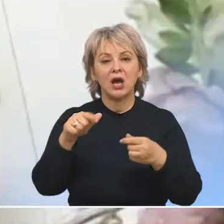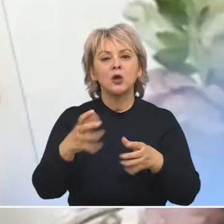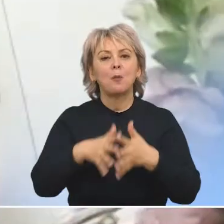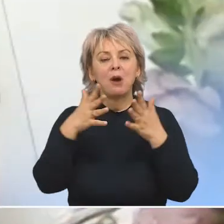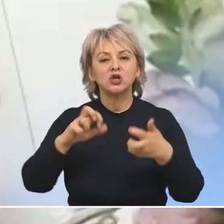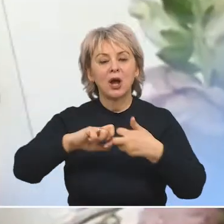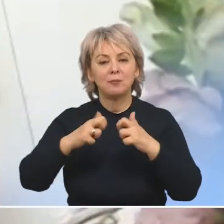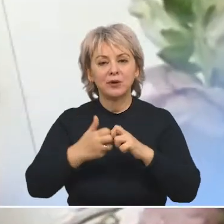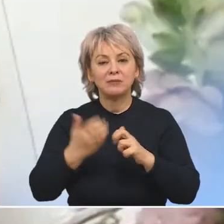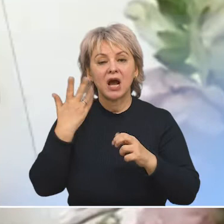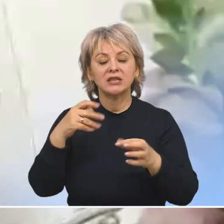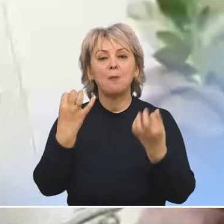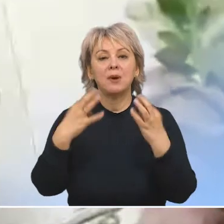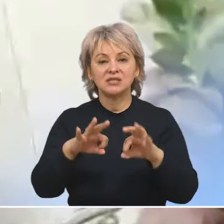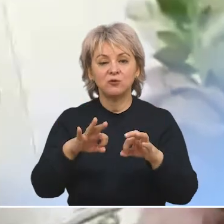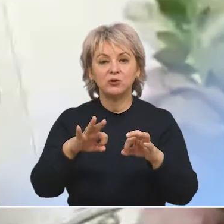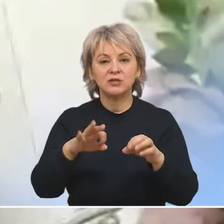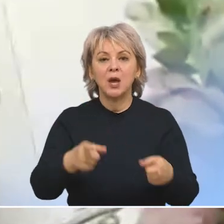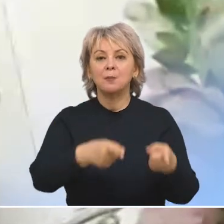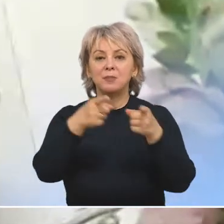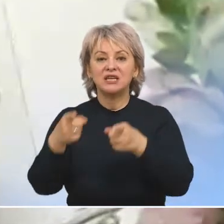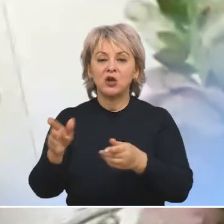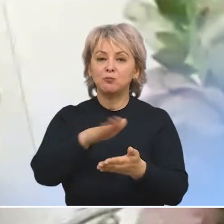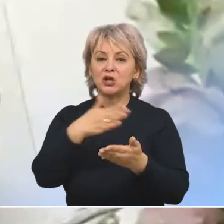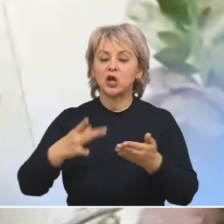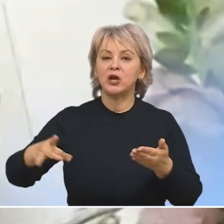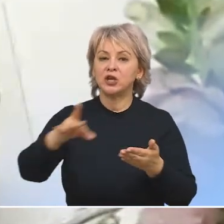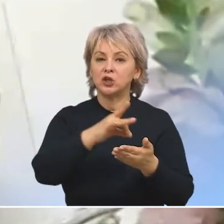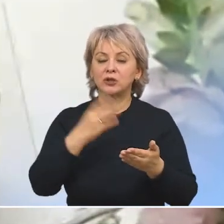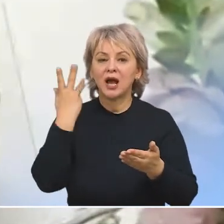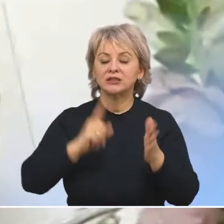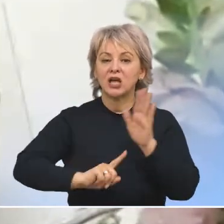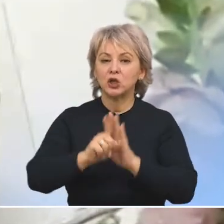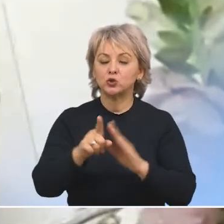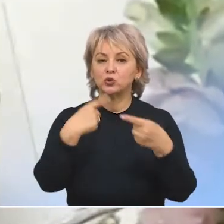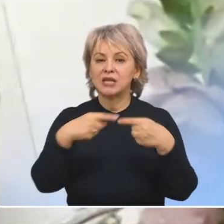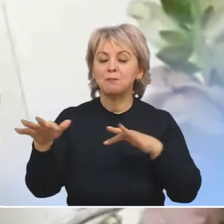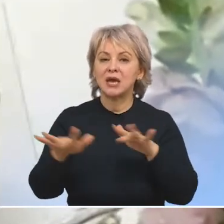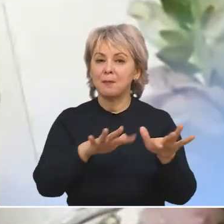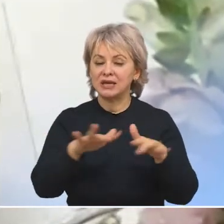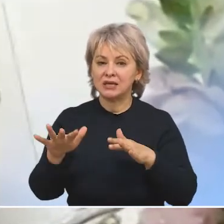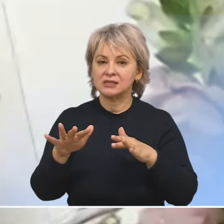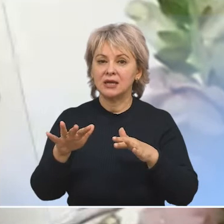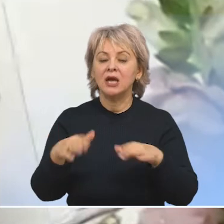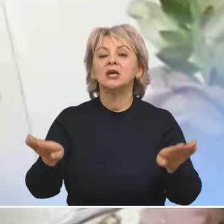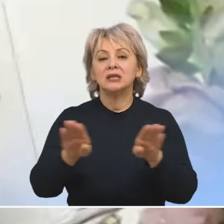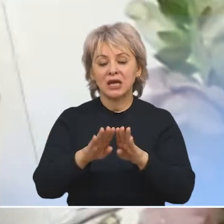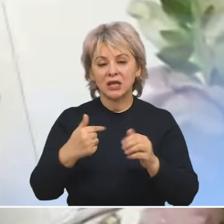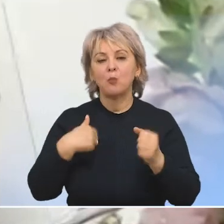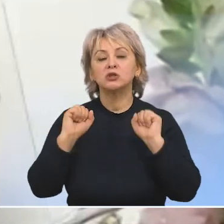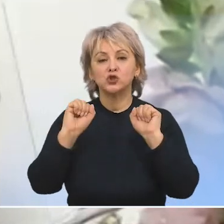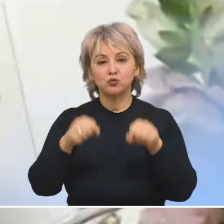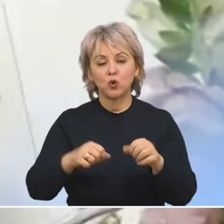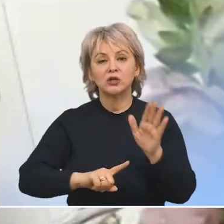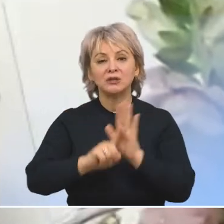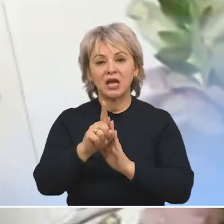проблема – это когда позволят передвижение между регионами, когда начнутся различные мероприятия, и тогда мы